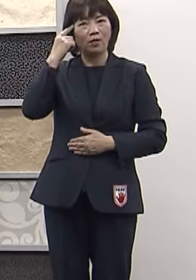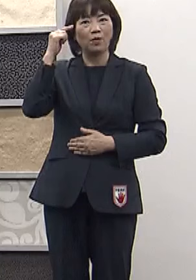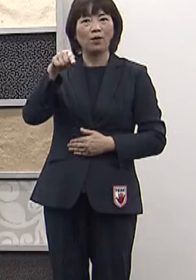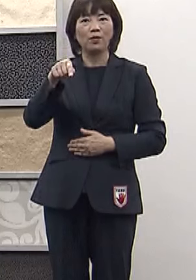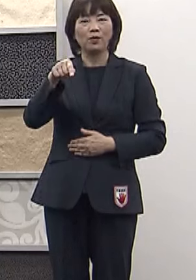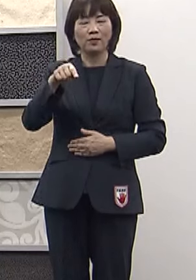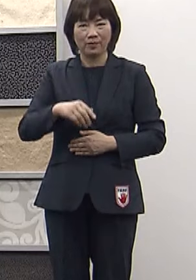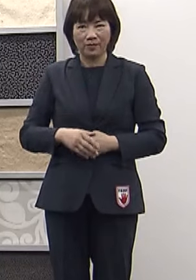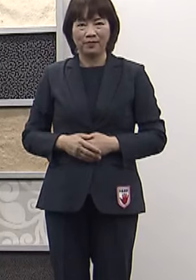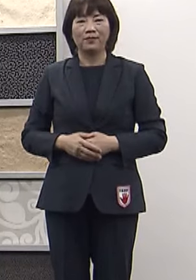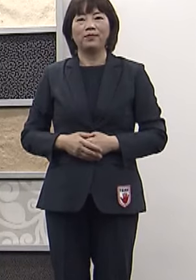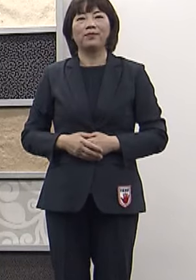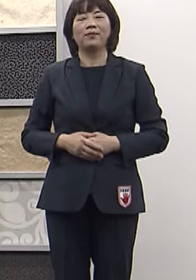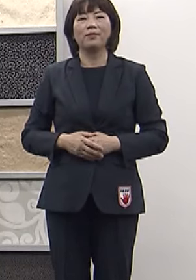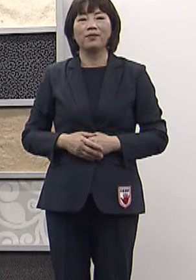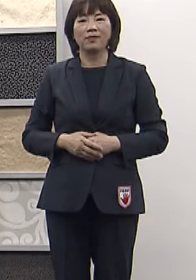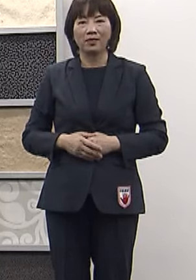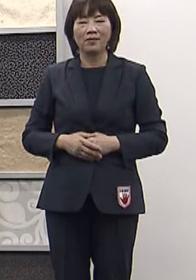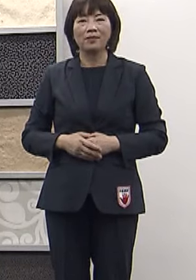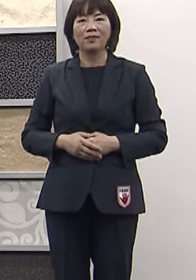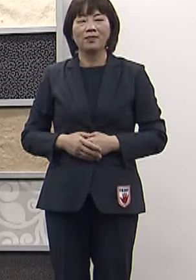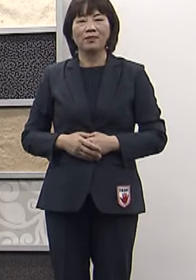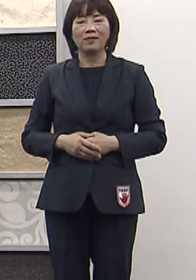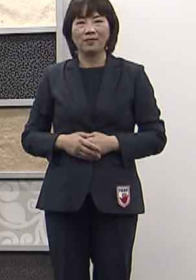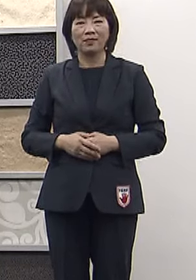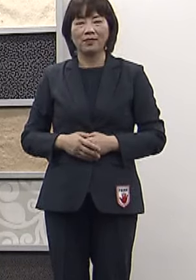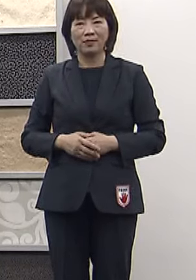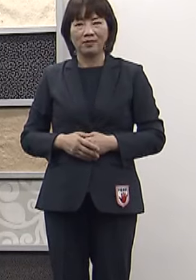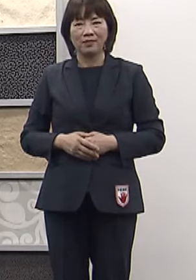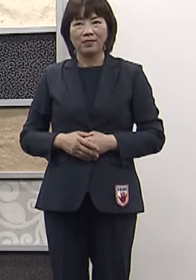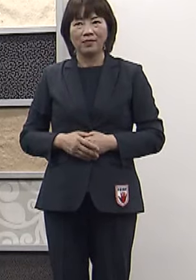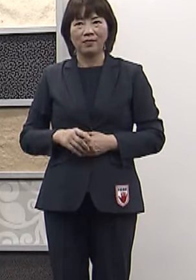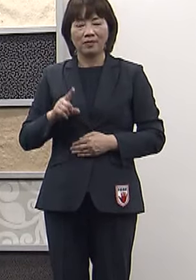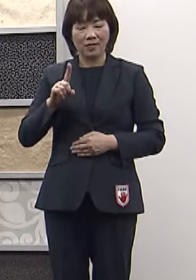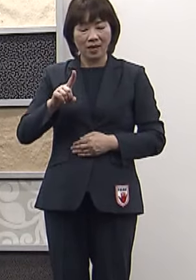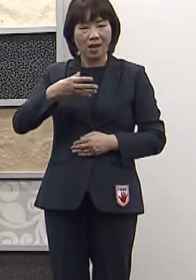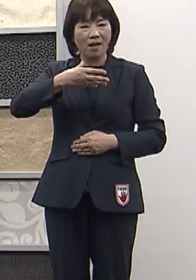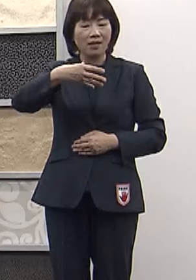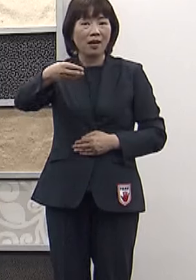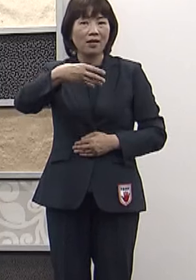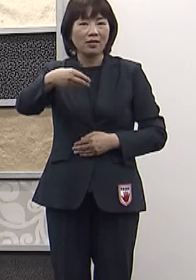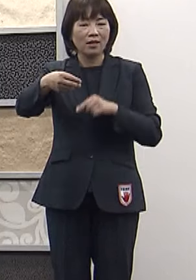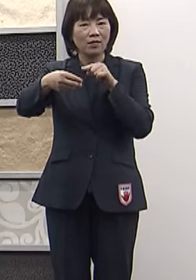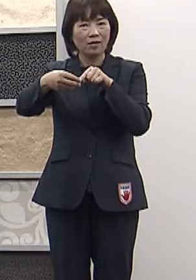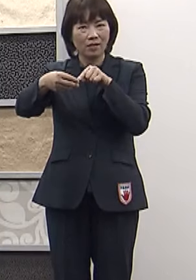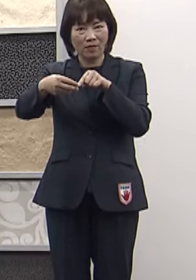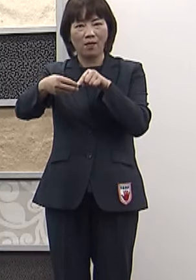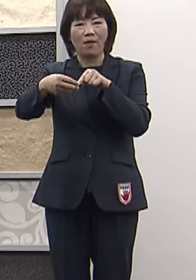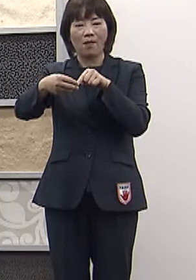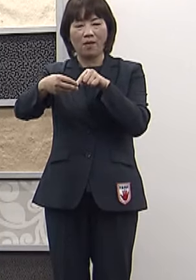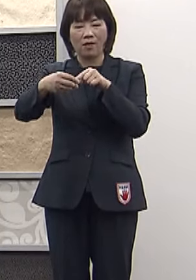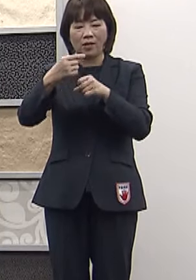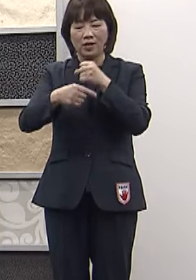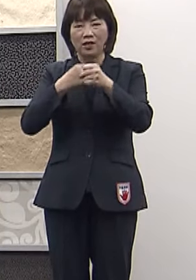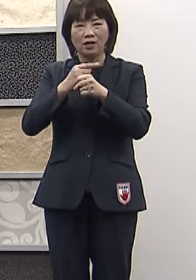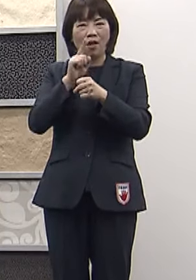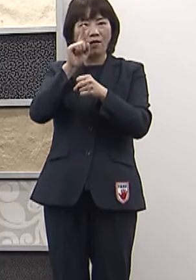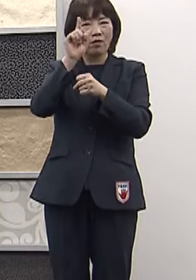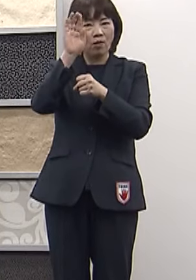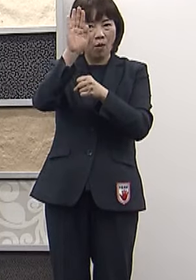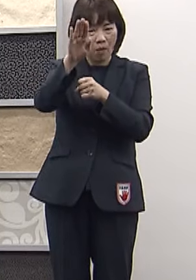を、いただいたとしてですね、払ったものについて、その翌年にその実績に合わせて、 その企業